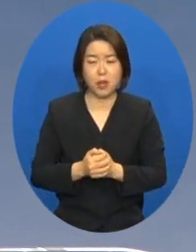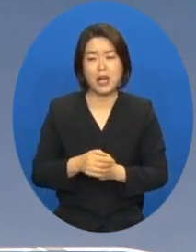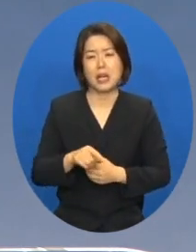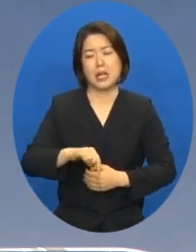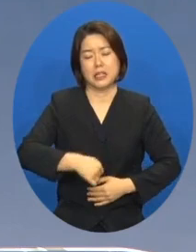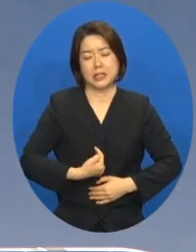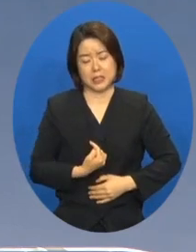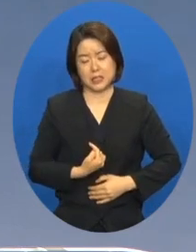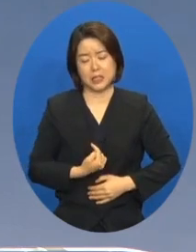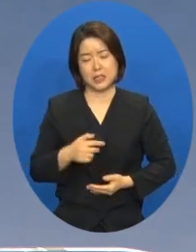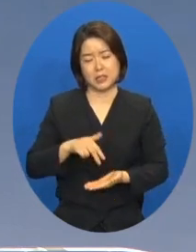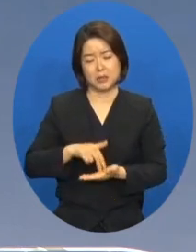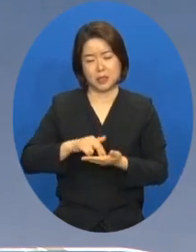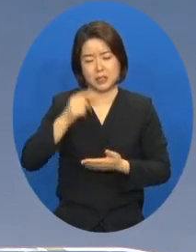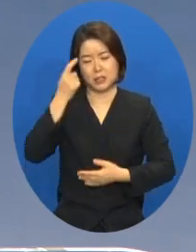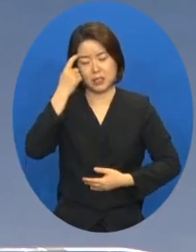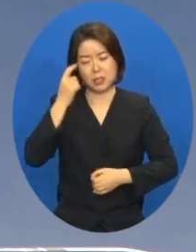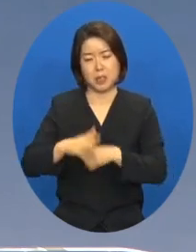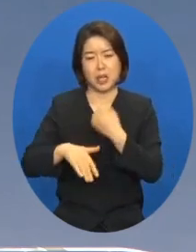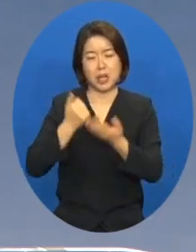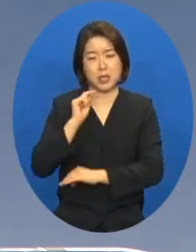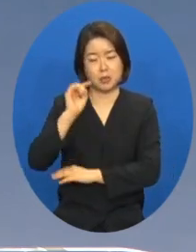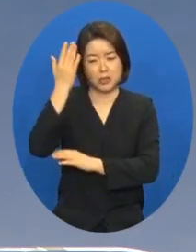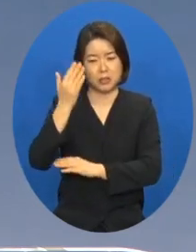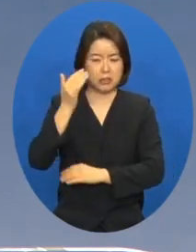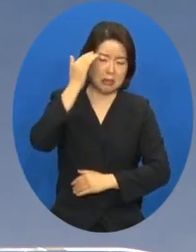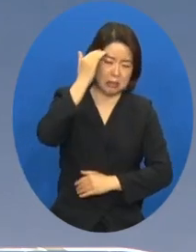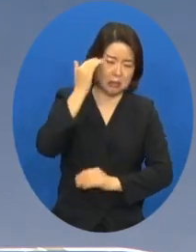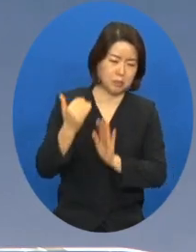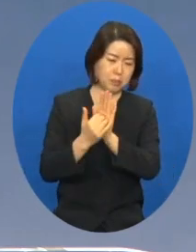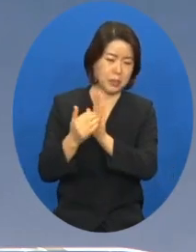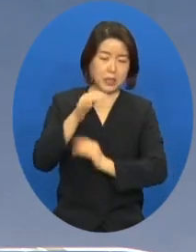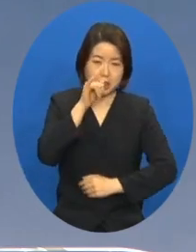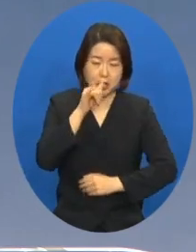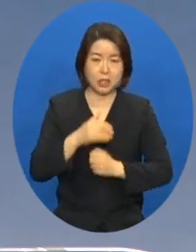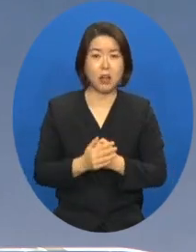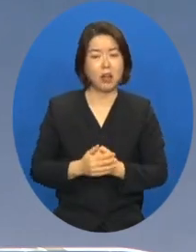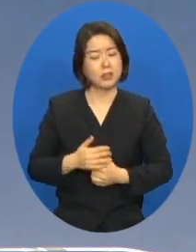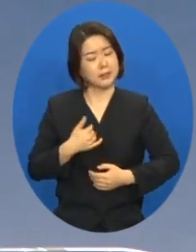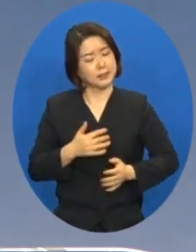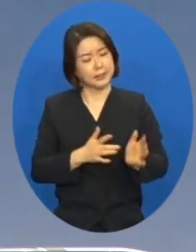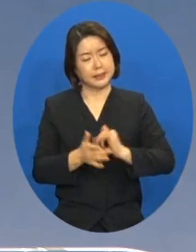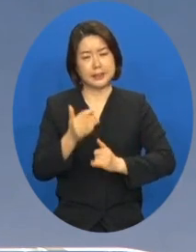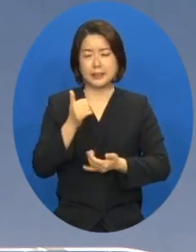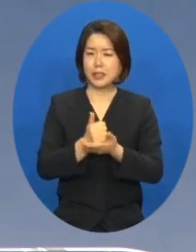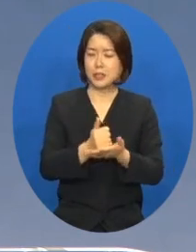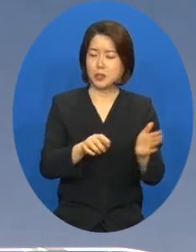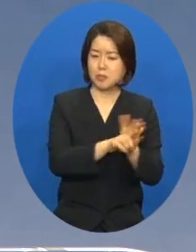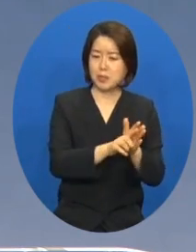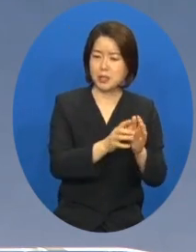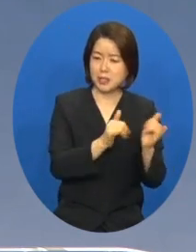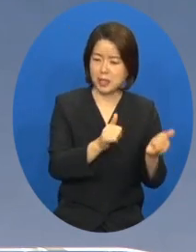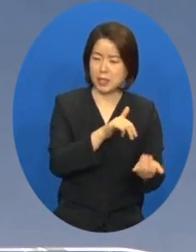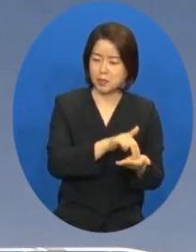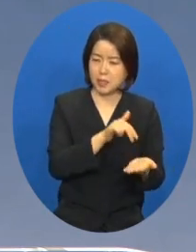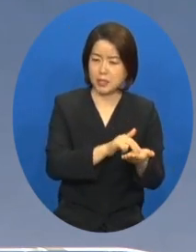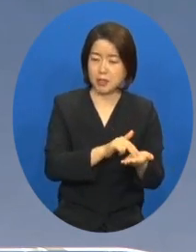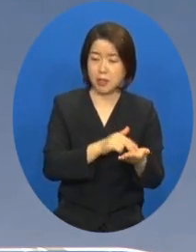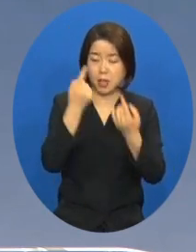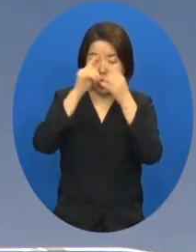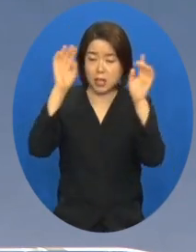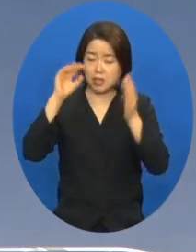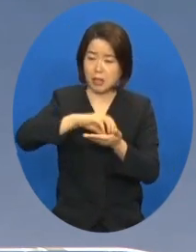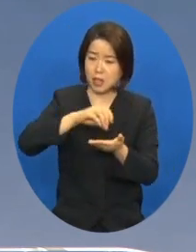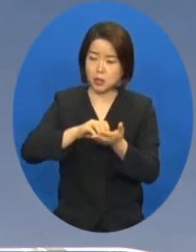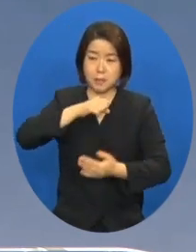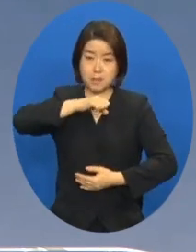가렸다고 생각합니다. 내가 예수 믿는 사람으로서 대학 정도는 너끈히 합격을 해야 될 텐데